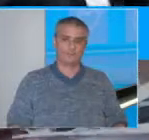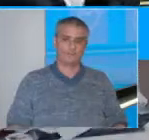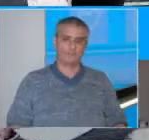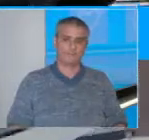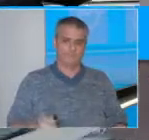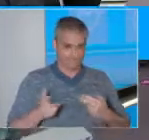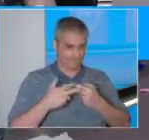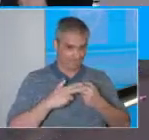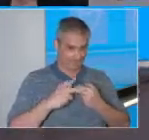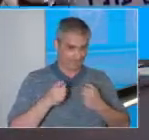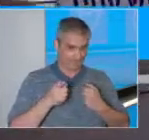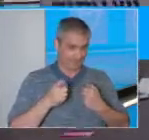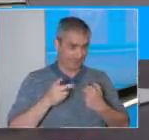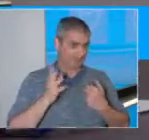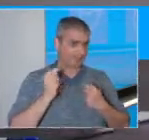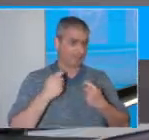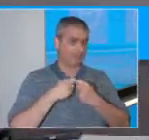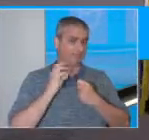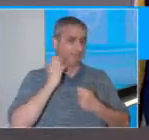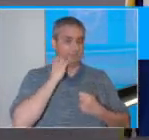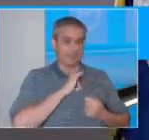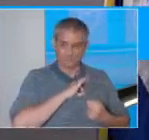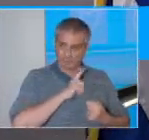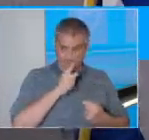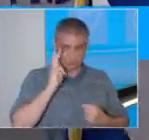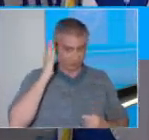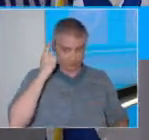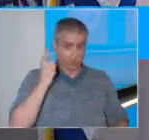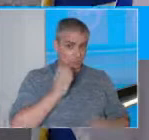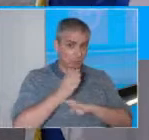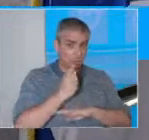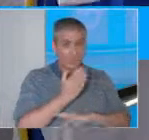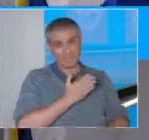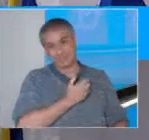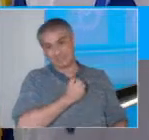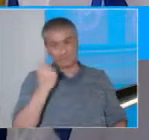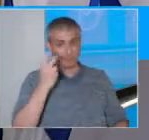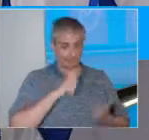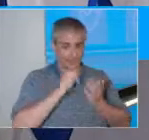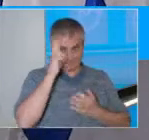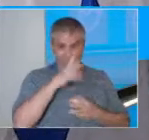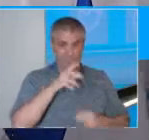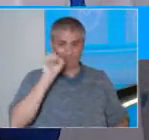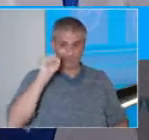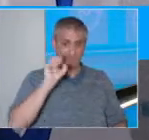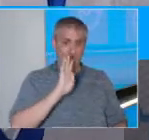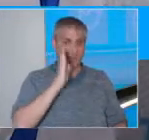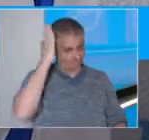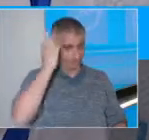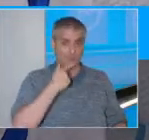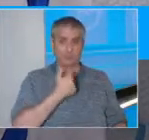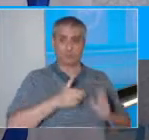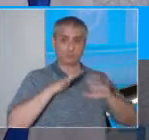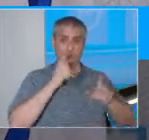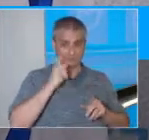הקרבה והשותפות עם ליברמן, יש עתיד פונה ימינה כי מבינה את מה שסער ובנט אומרים, שראש